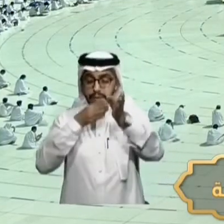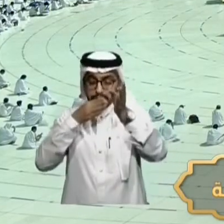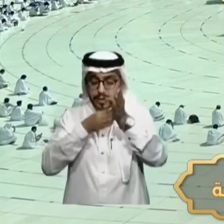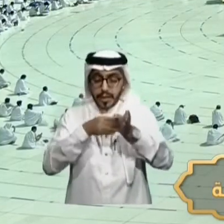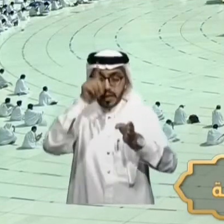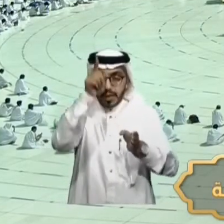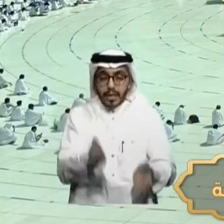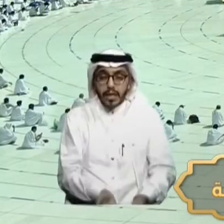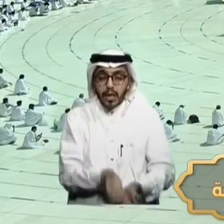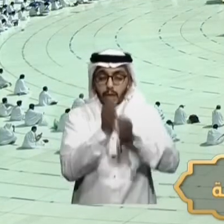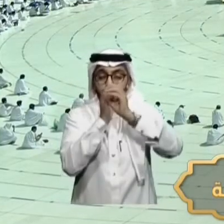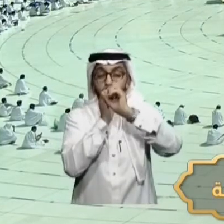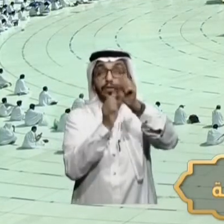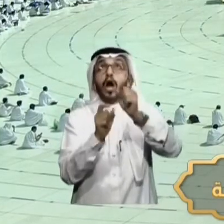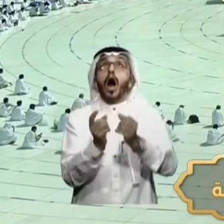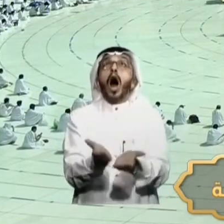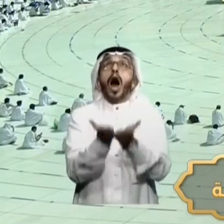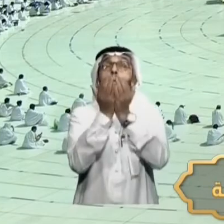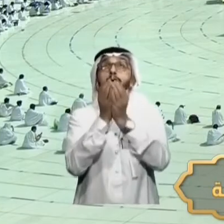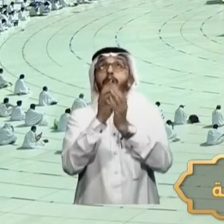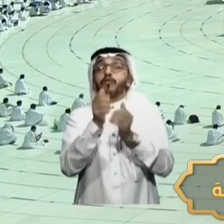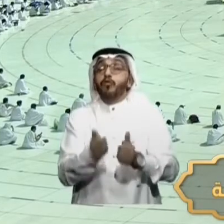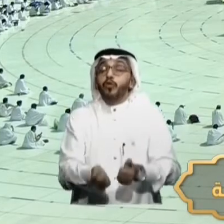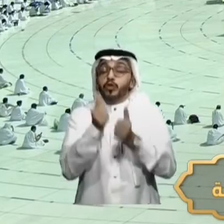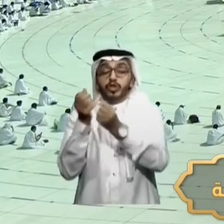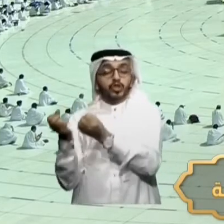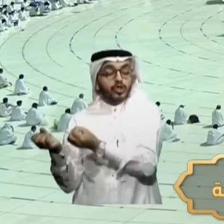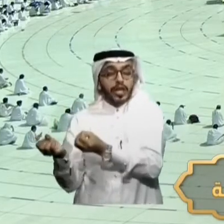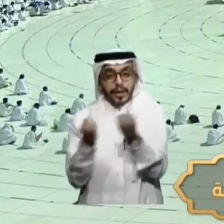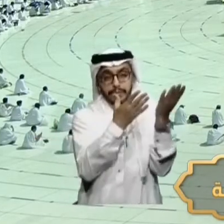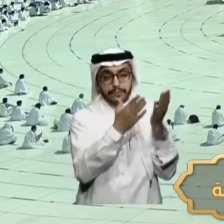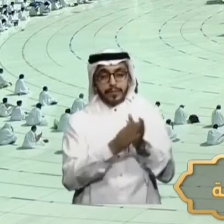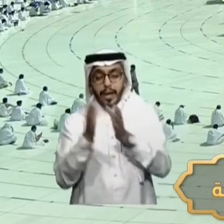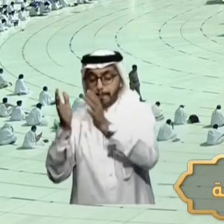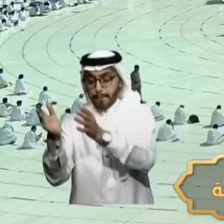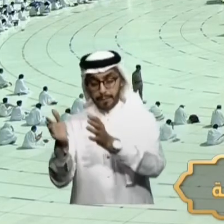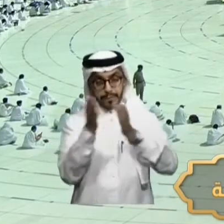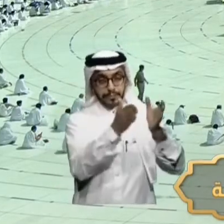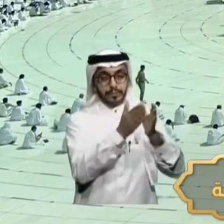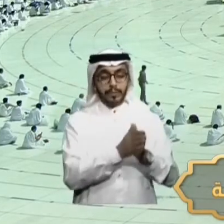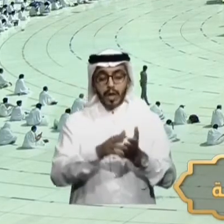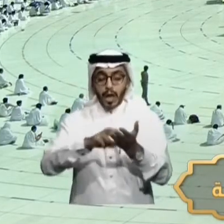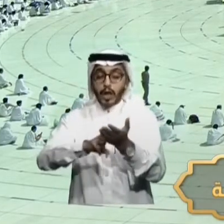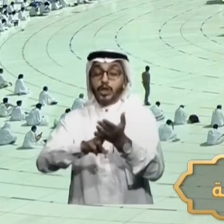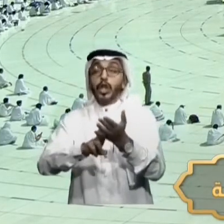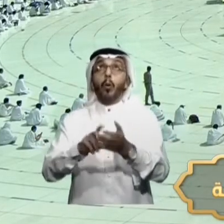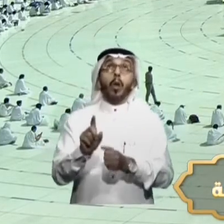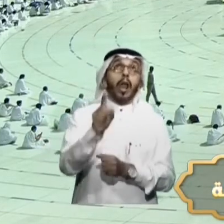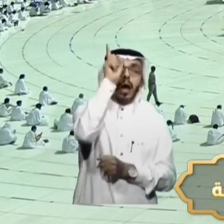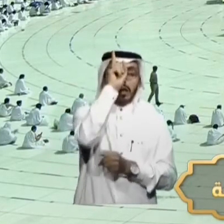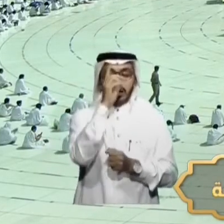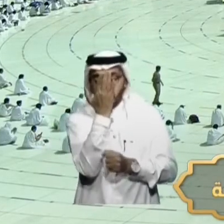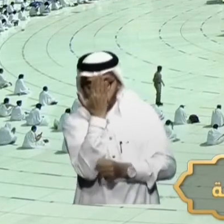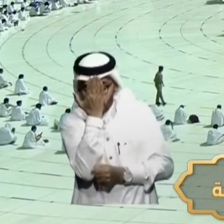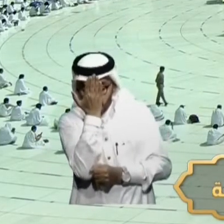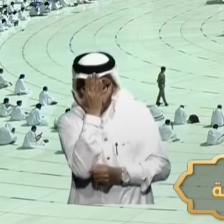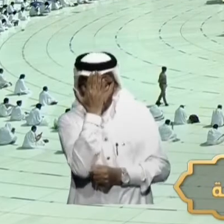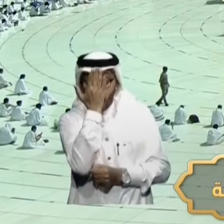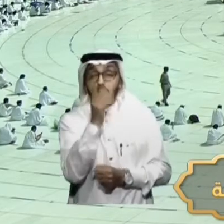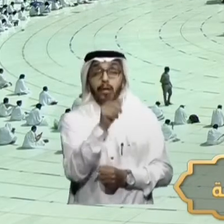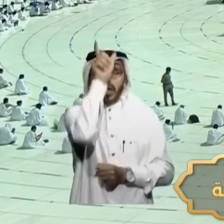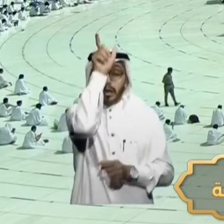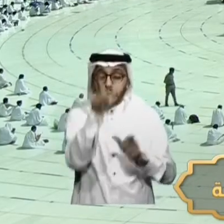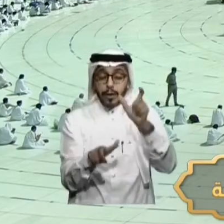تبعهم بإحسانٍ يرجو الفوز بجنات الخلود. أما بعد، فاتقوا الله عباد الله،